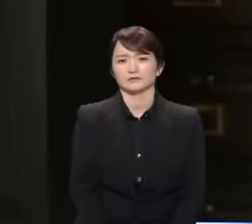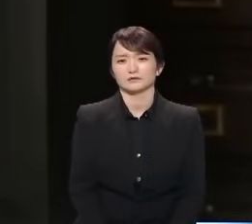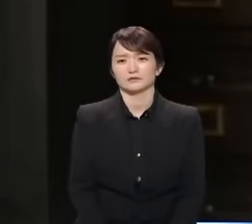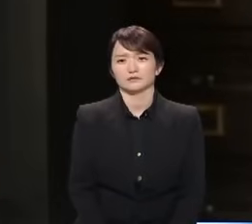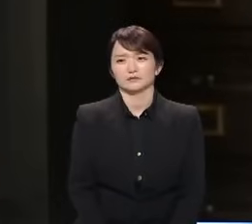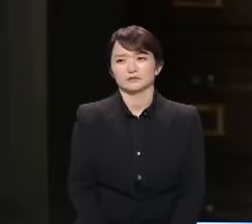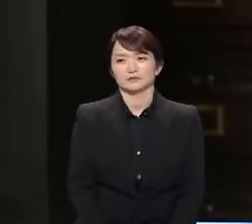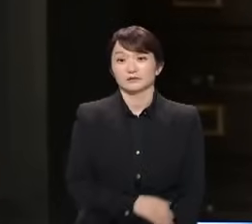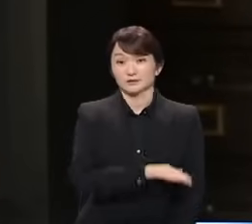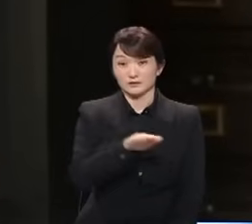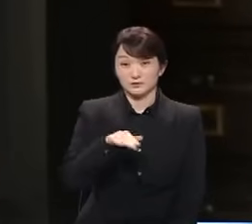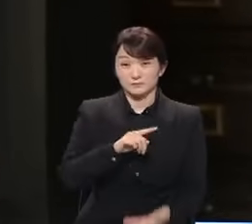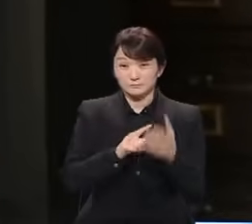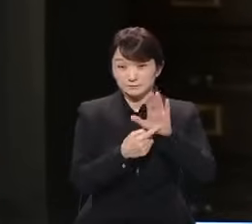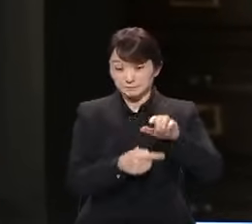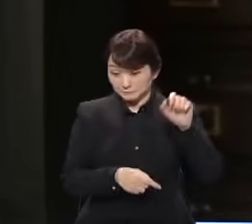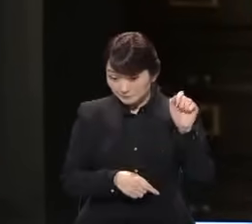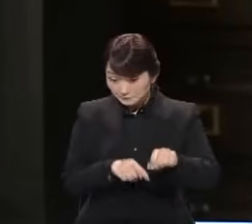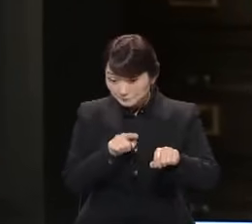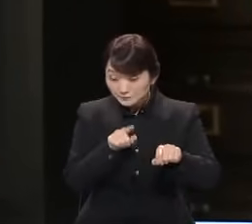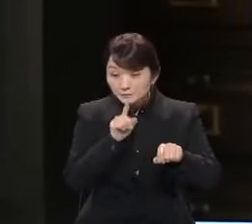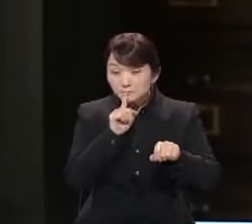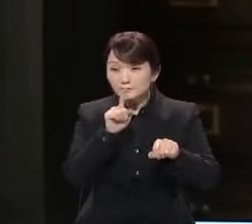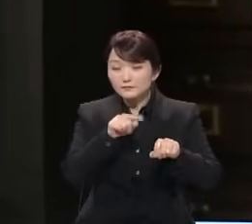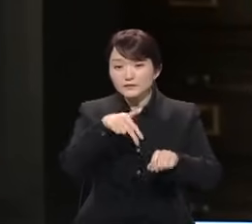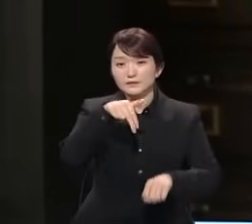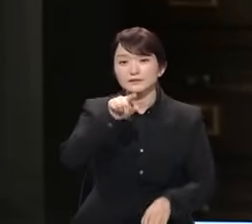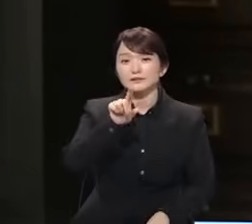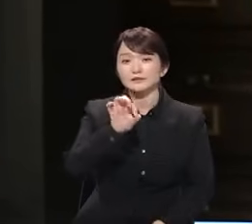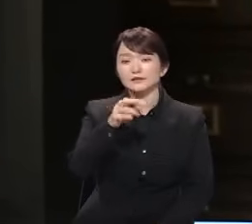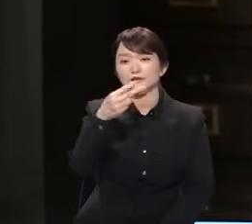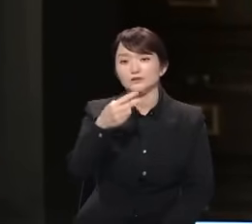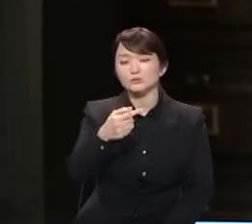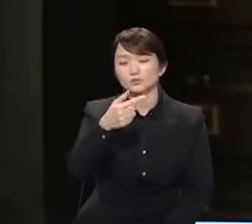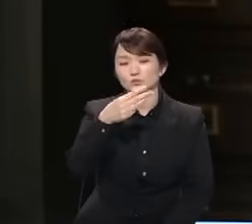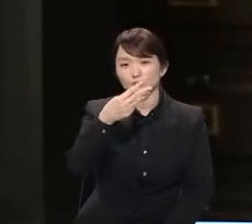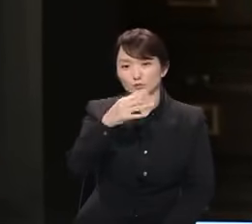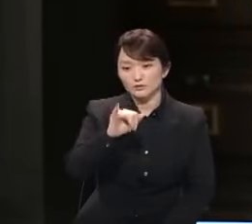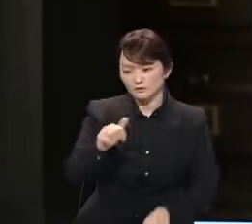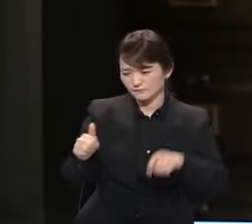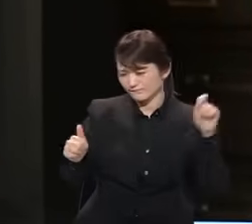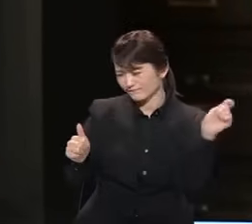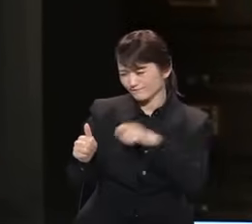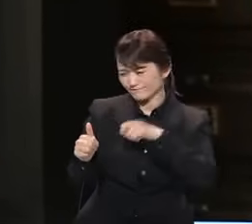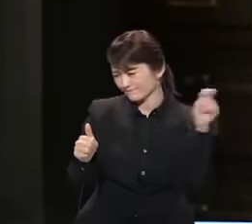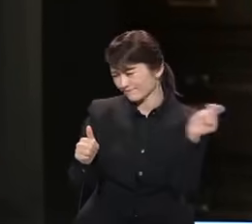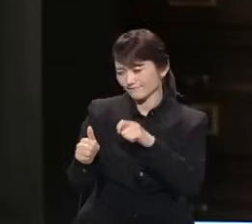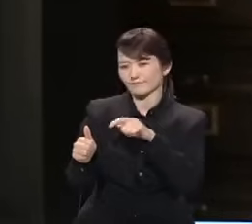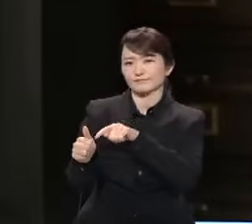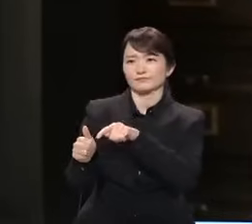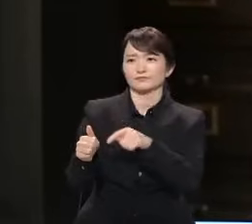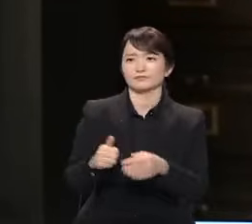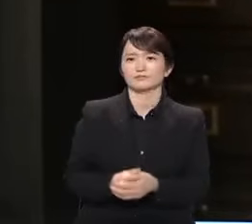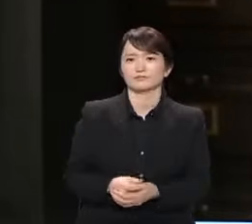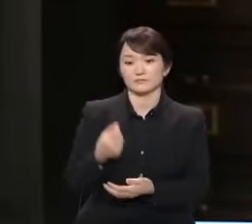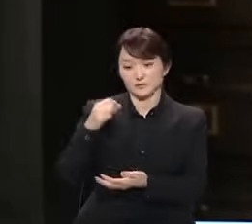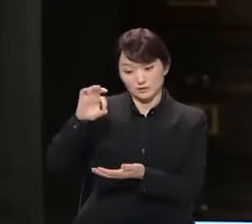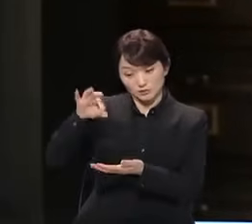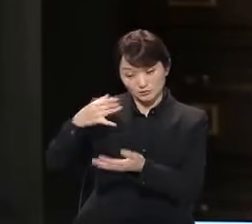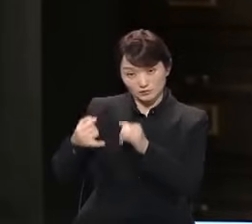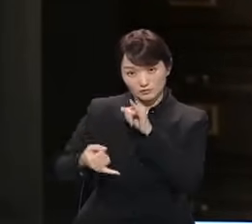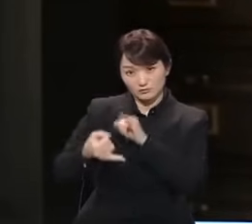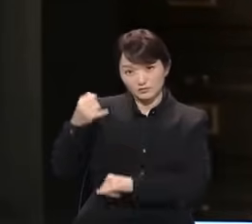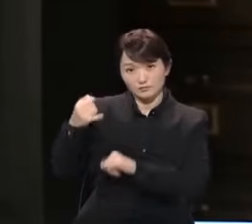둔기라고 표현했지만 제가 그냥 말씀드릴게요. 장도리였습니다. 장도리로 휘둘러가지고 세상에 그래가지고 월급도 못